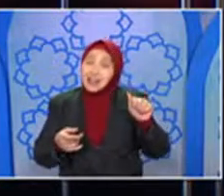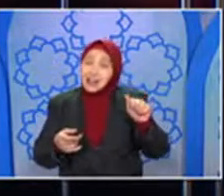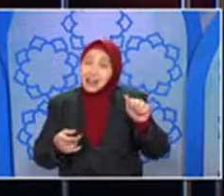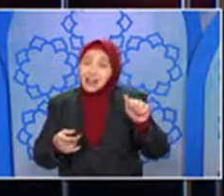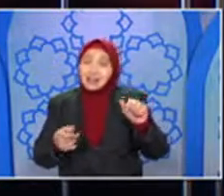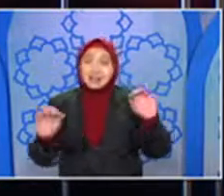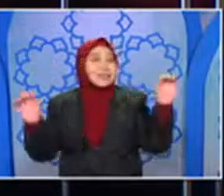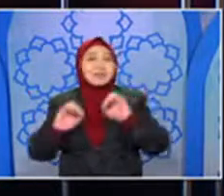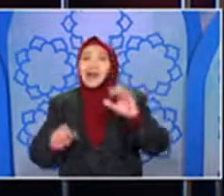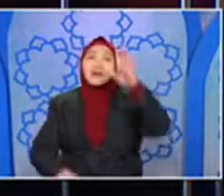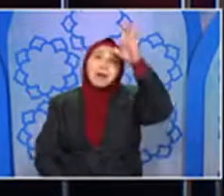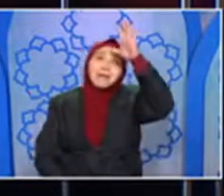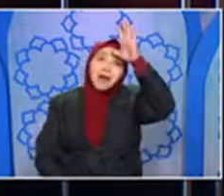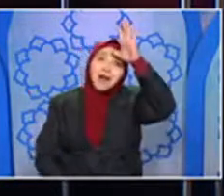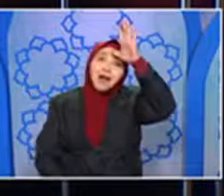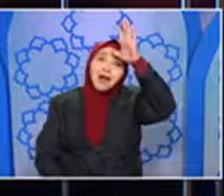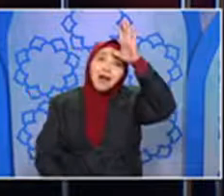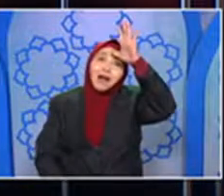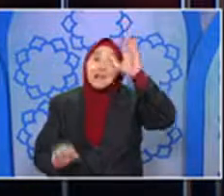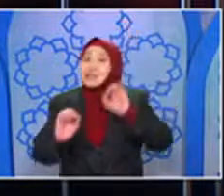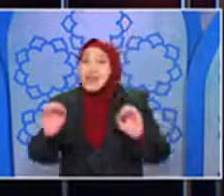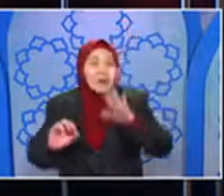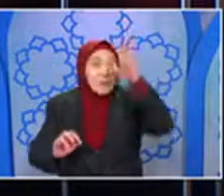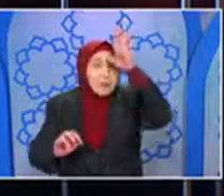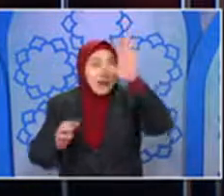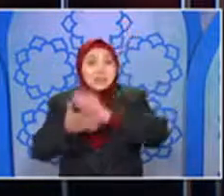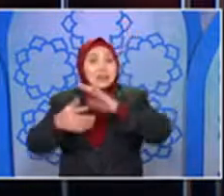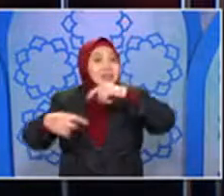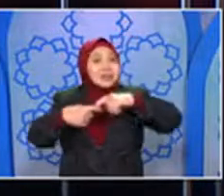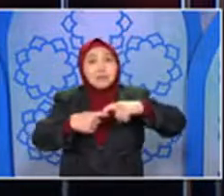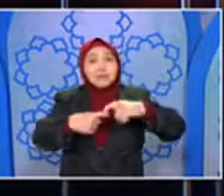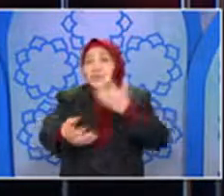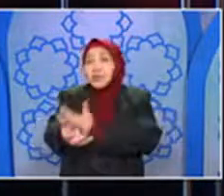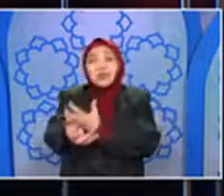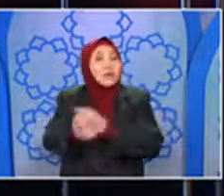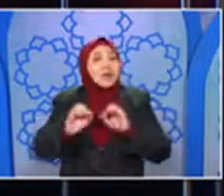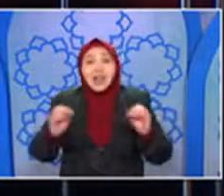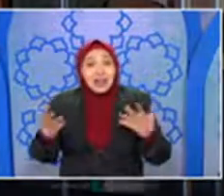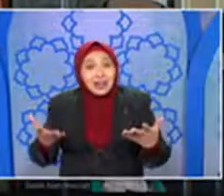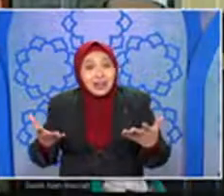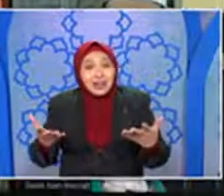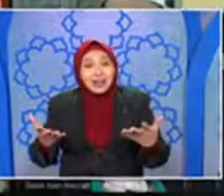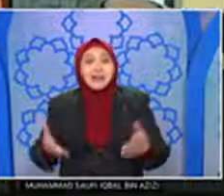tidak ada bapa. Bila tidak ada bapa, tidak disabitkan keturunan. Terima kasih.